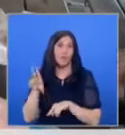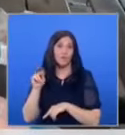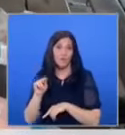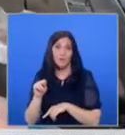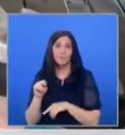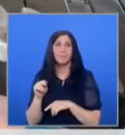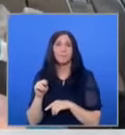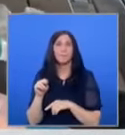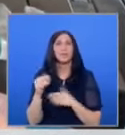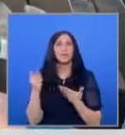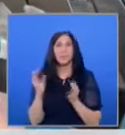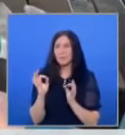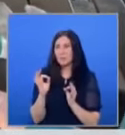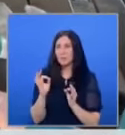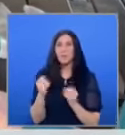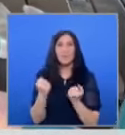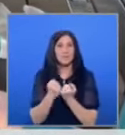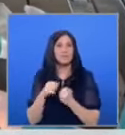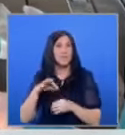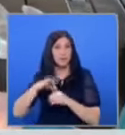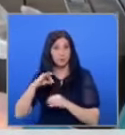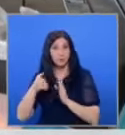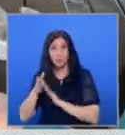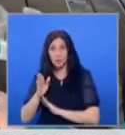те, примерно на местните избори, ще идат